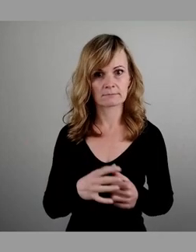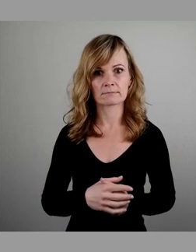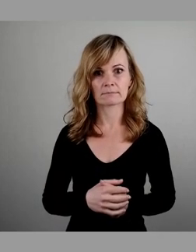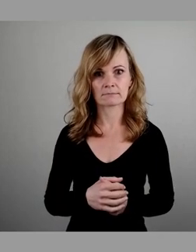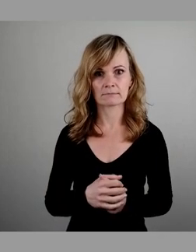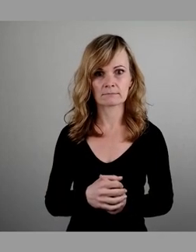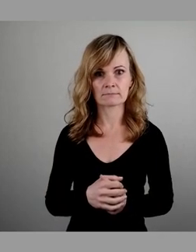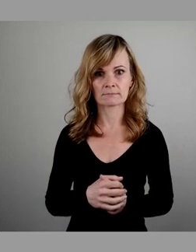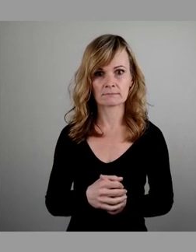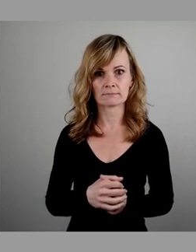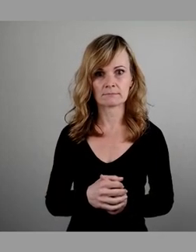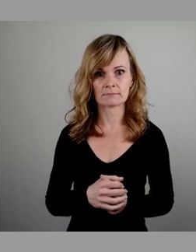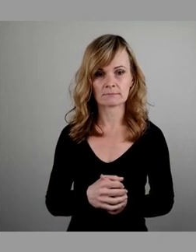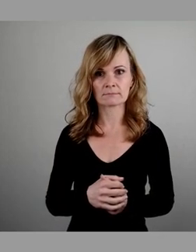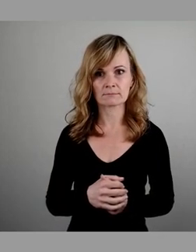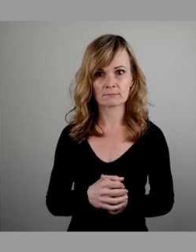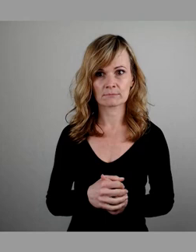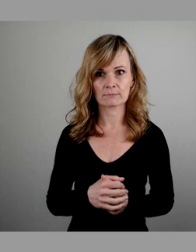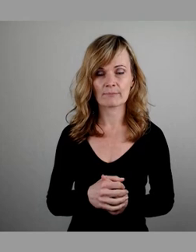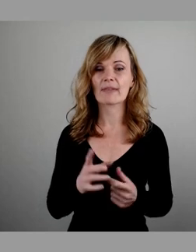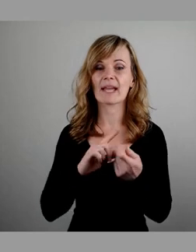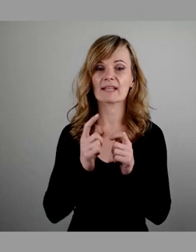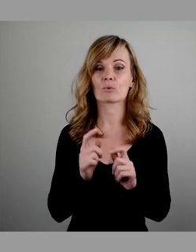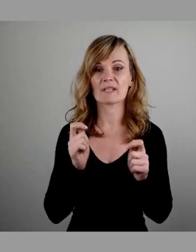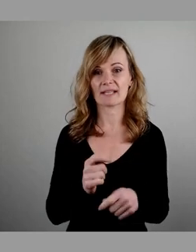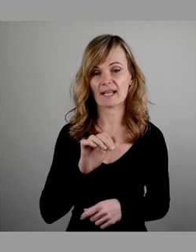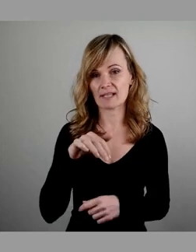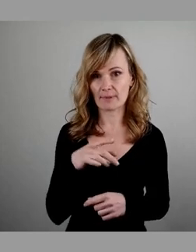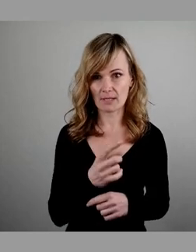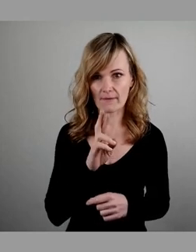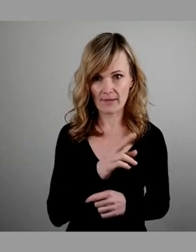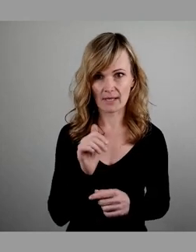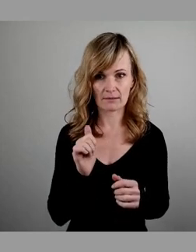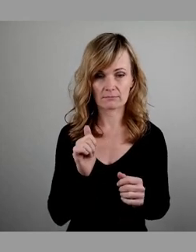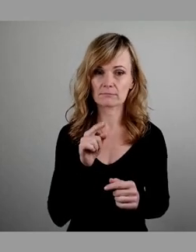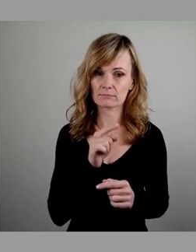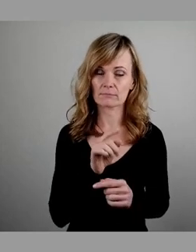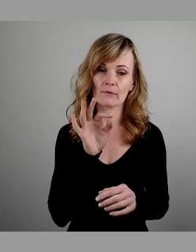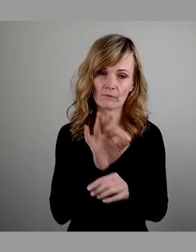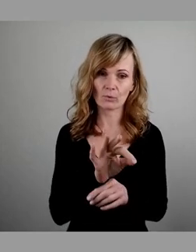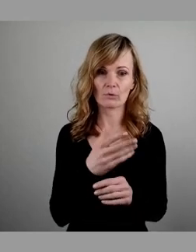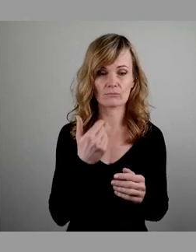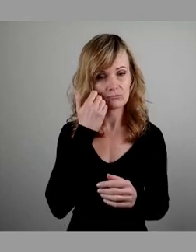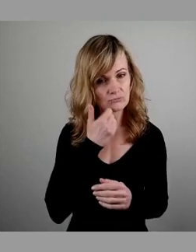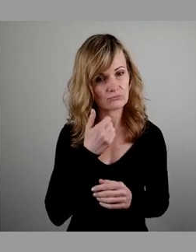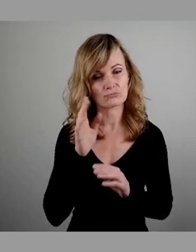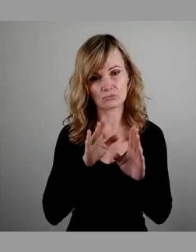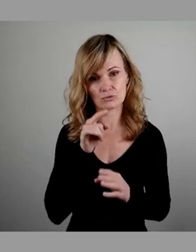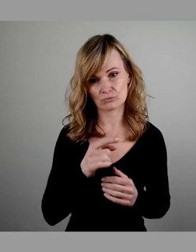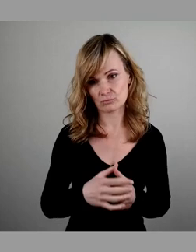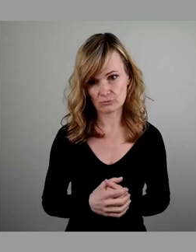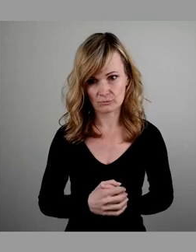zum Änderungsantrag SPD. Wer dem zustimmen kann, den bitte ich um das Stimmzeichen.